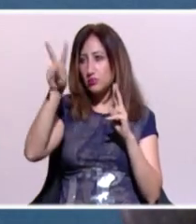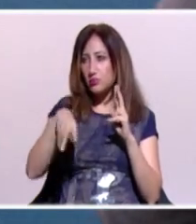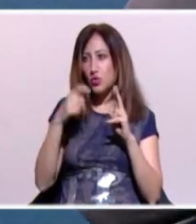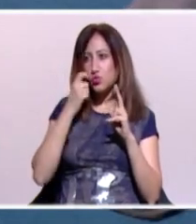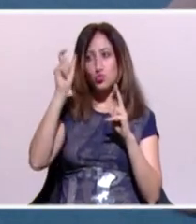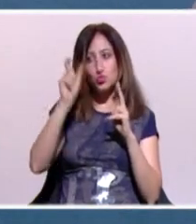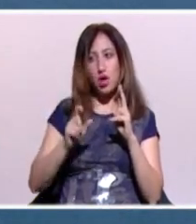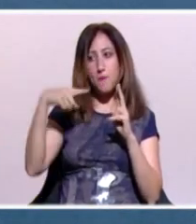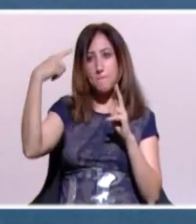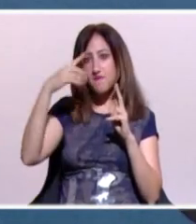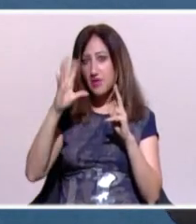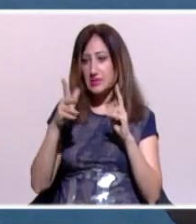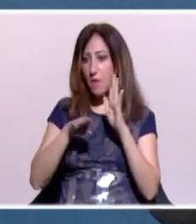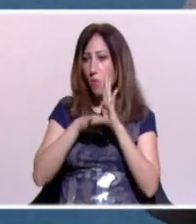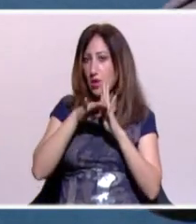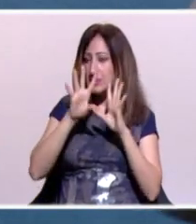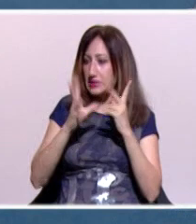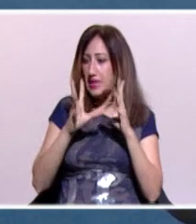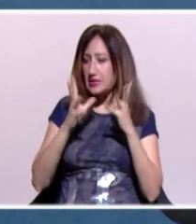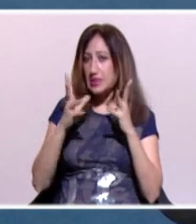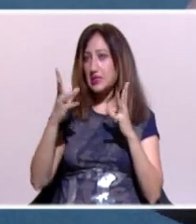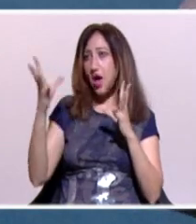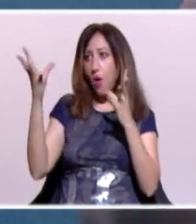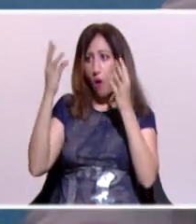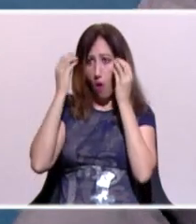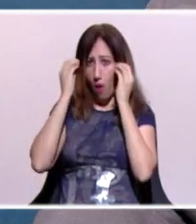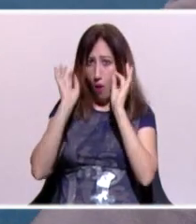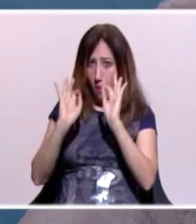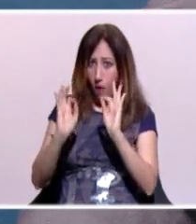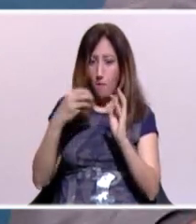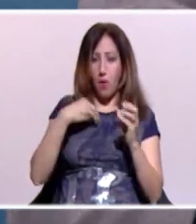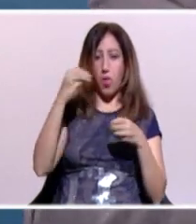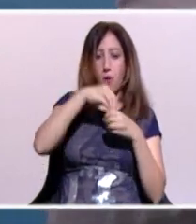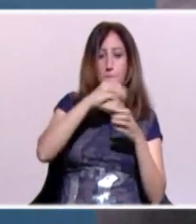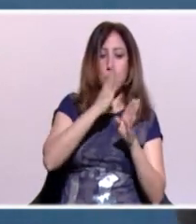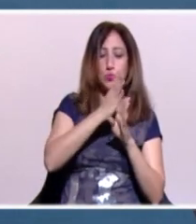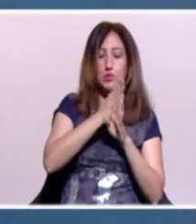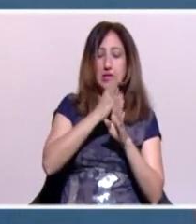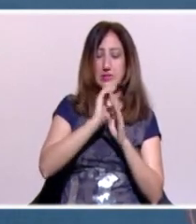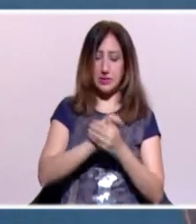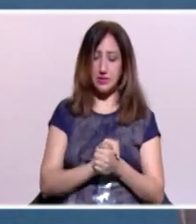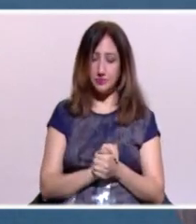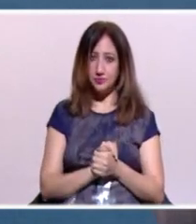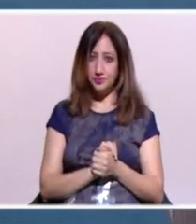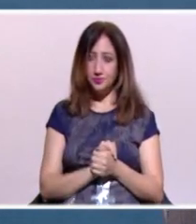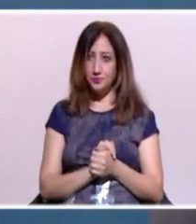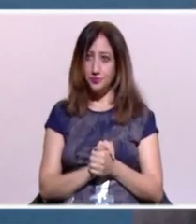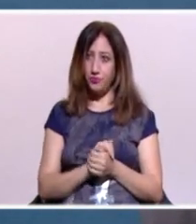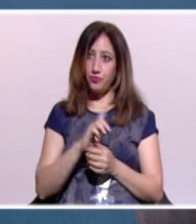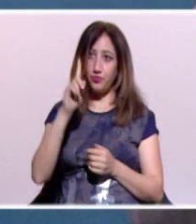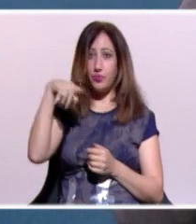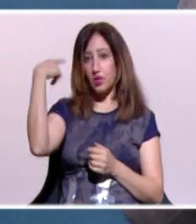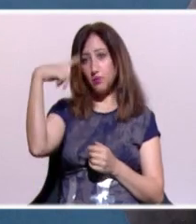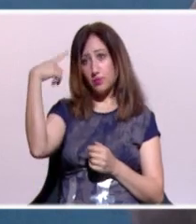ده، يبقى منظم بالشكل ده. فاعجابي بتنظيمهم دي حقيقه، بس كشفوا كمان علشان الناس دي مش